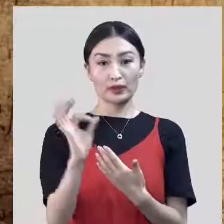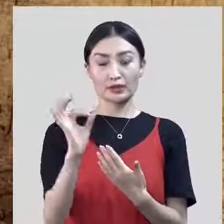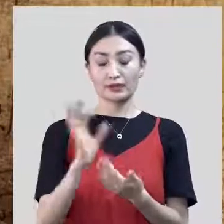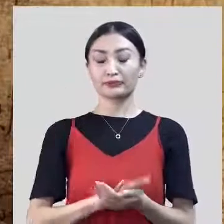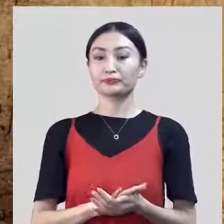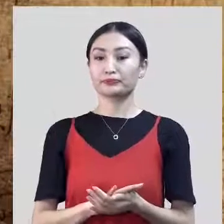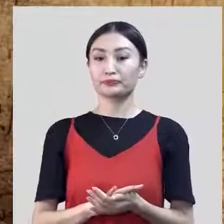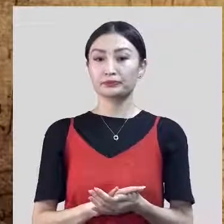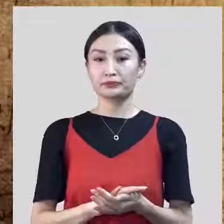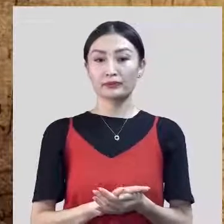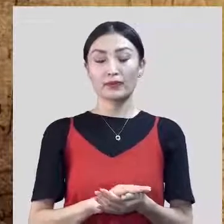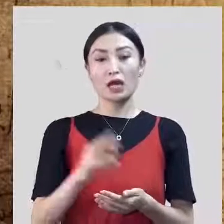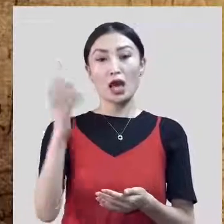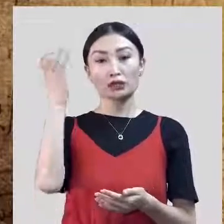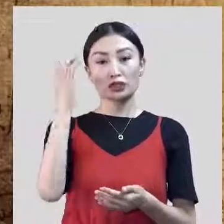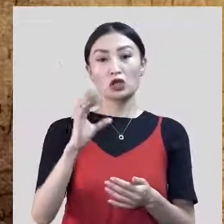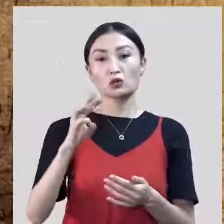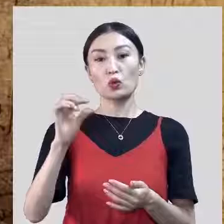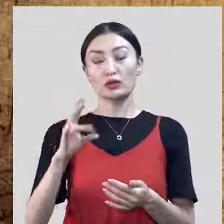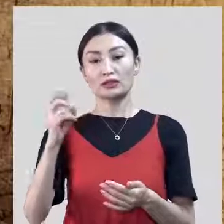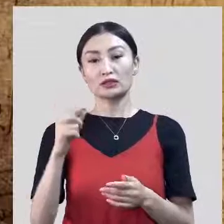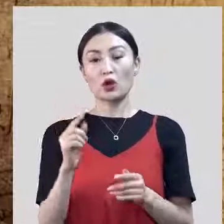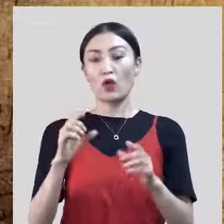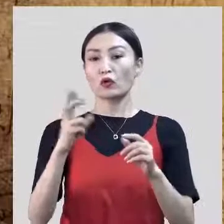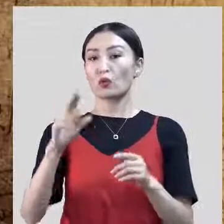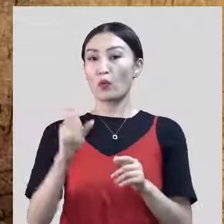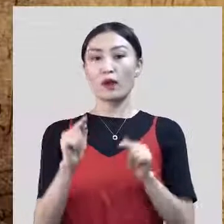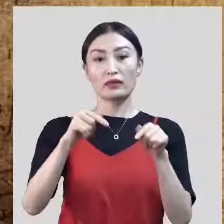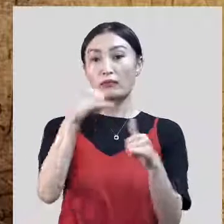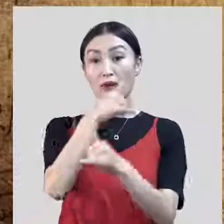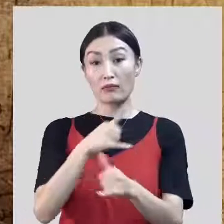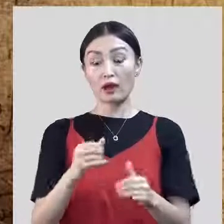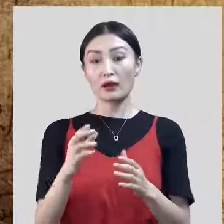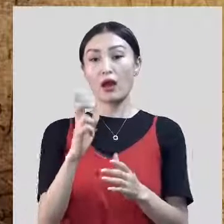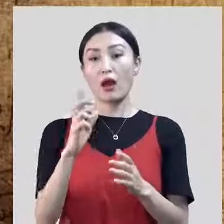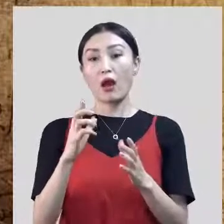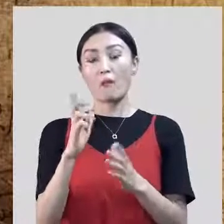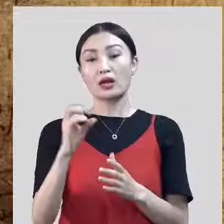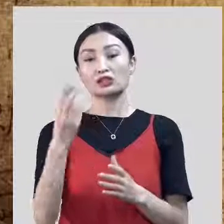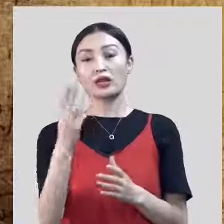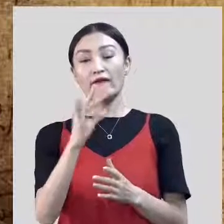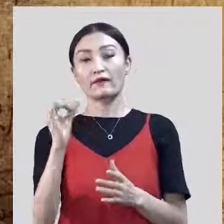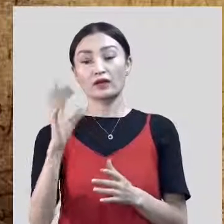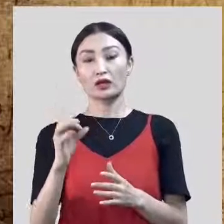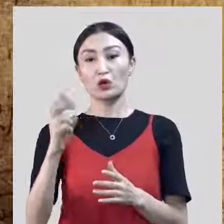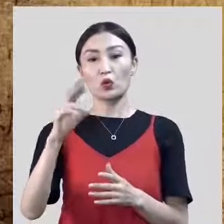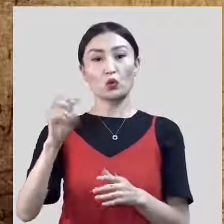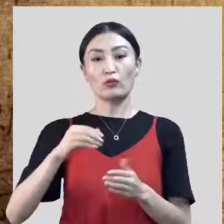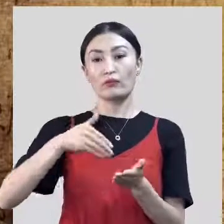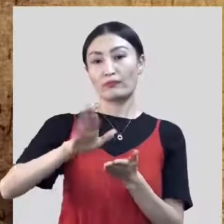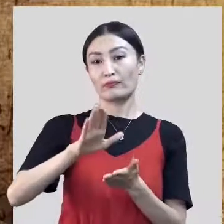процент мест черносотенцы в думу не попали большевики выборы в думу бойкотировали